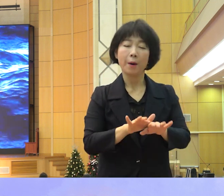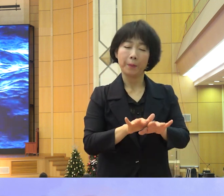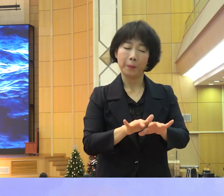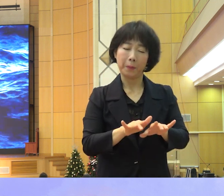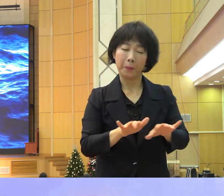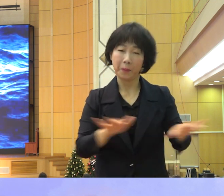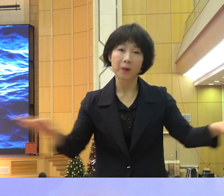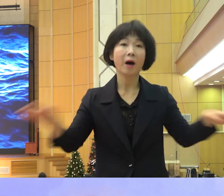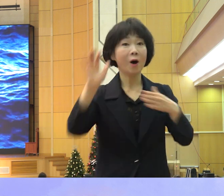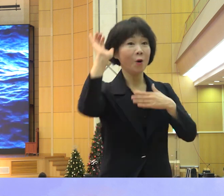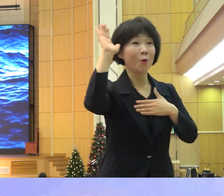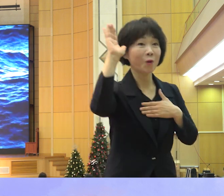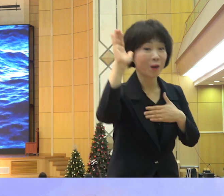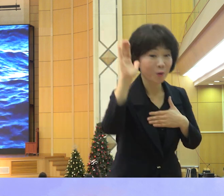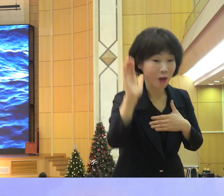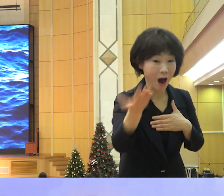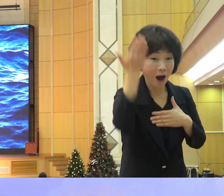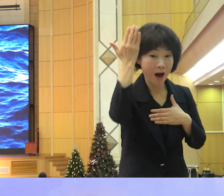잠잠하게 되도다.